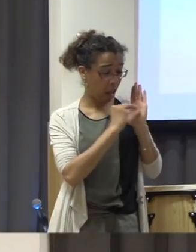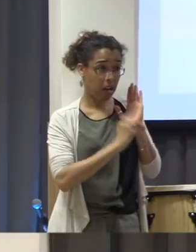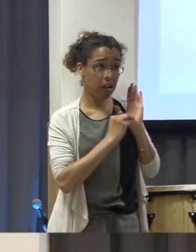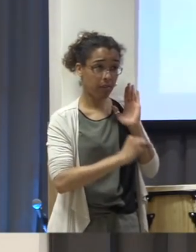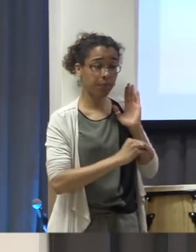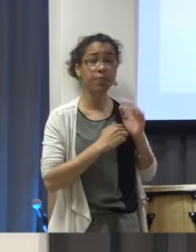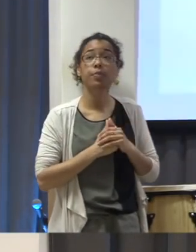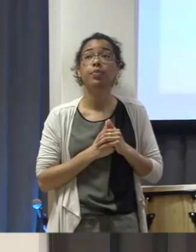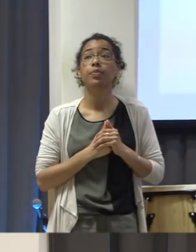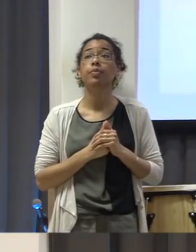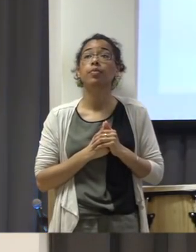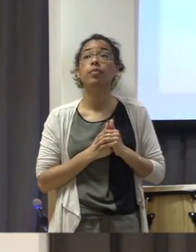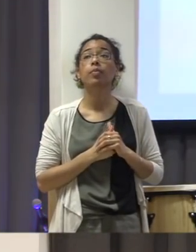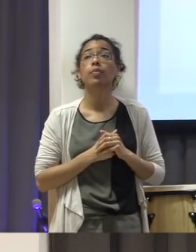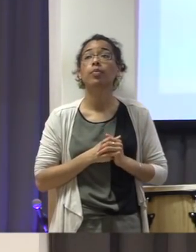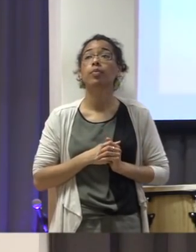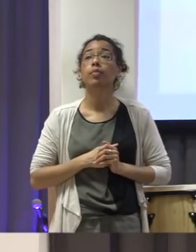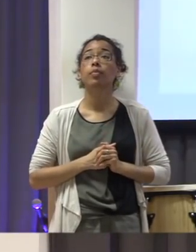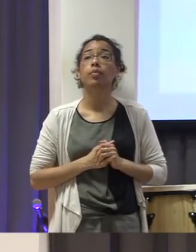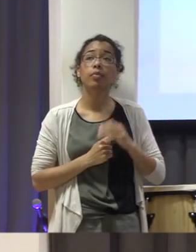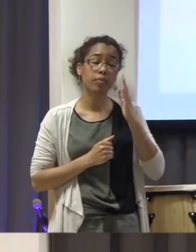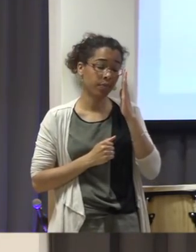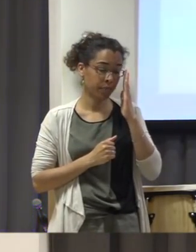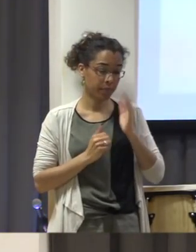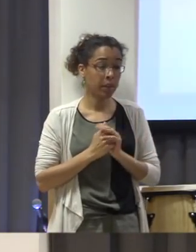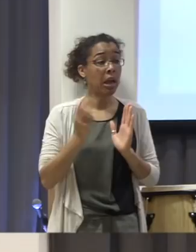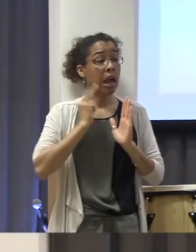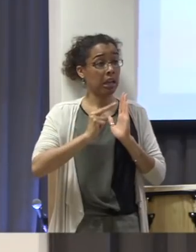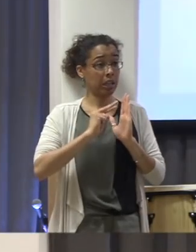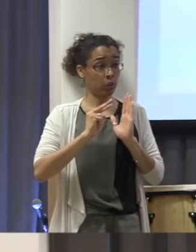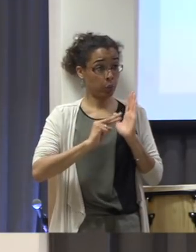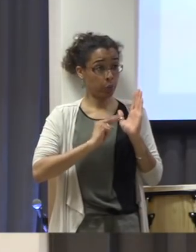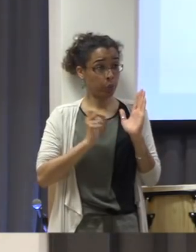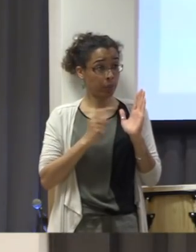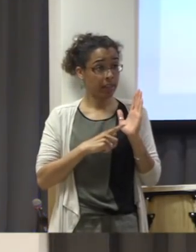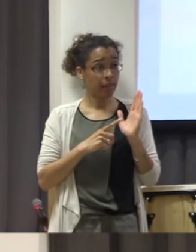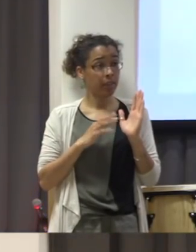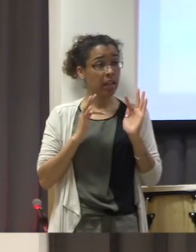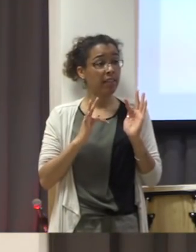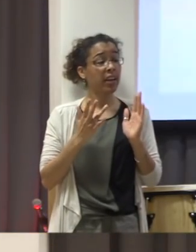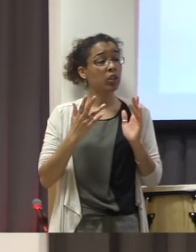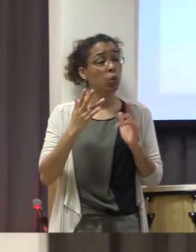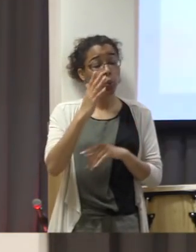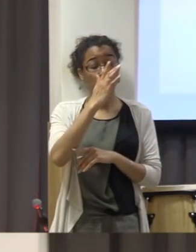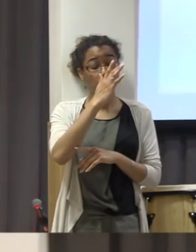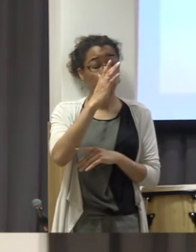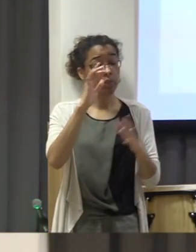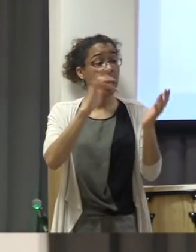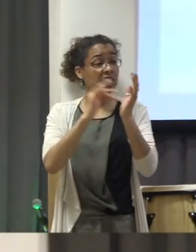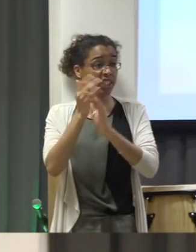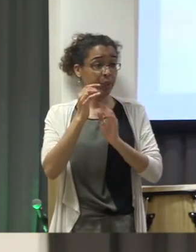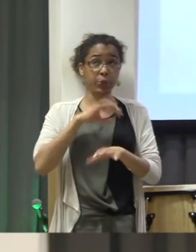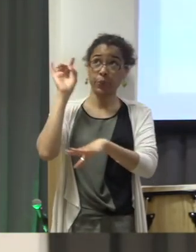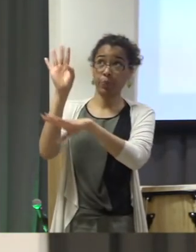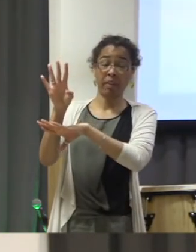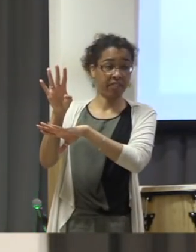ici, sur cette lecture, il s'agit du rejet de Jésus. Donc on prend ce texte